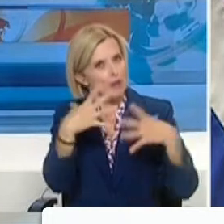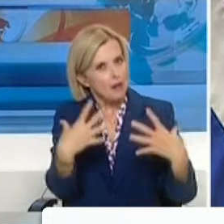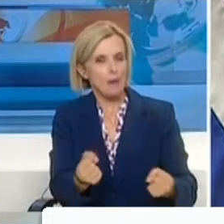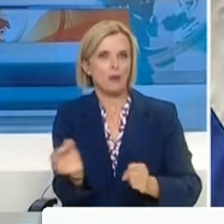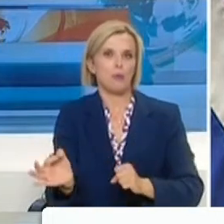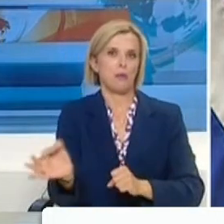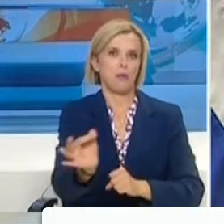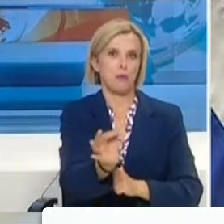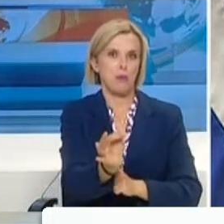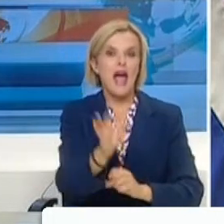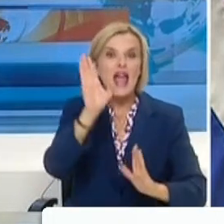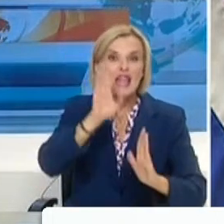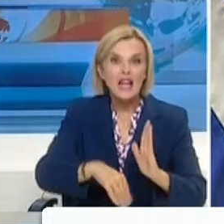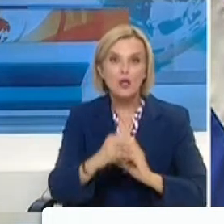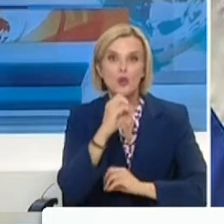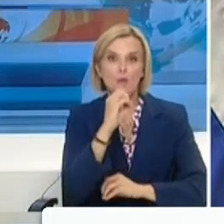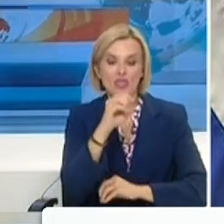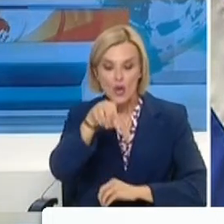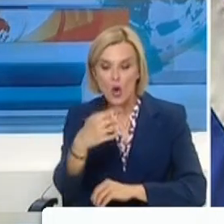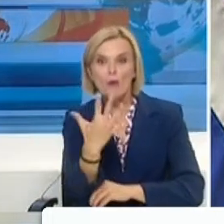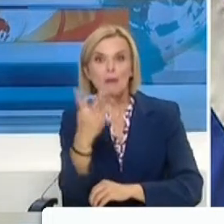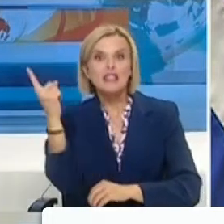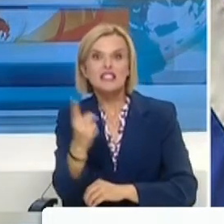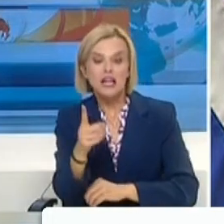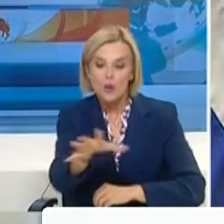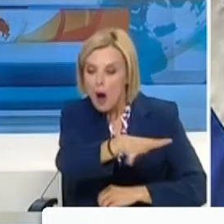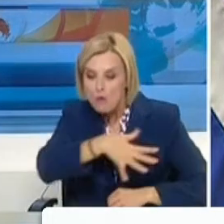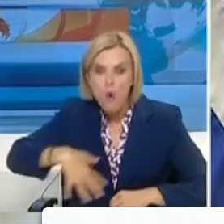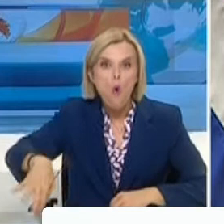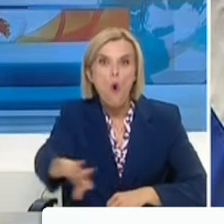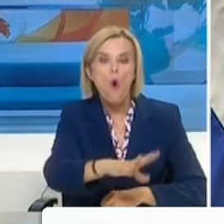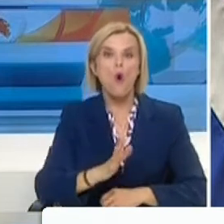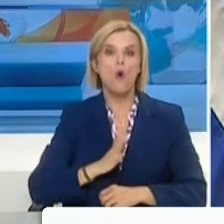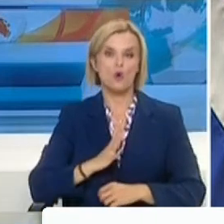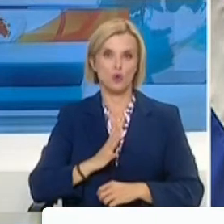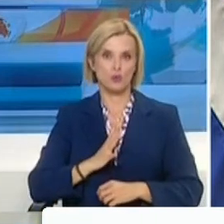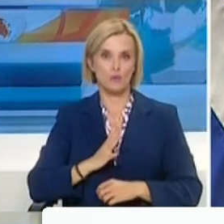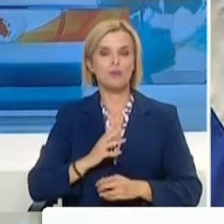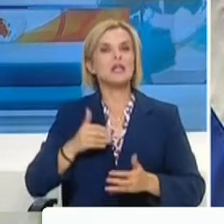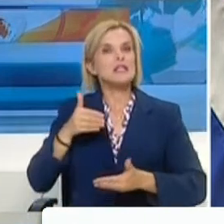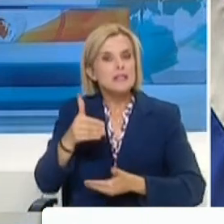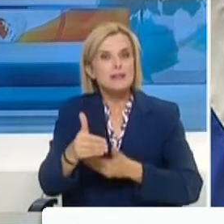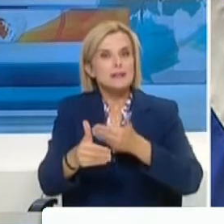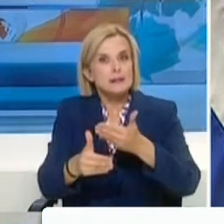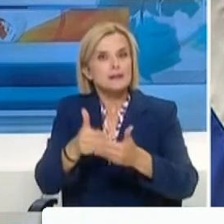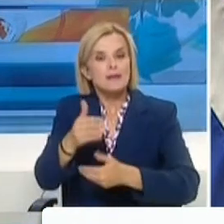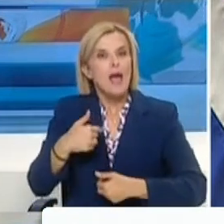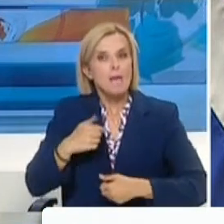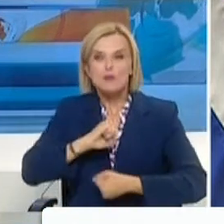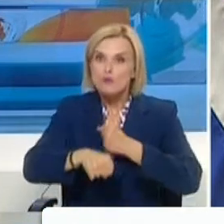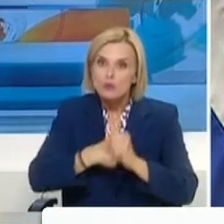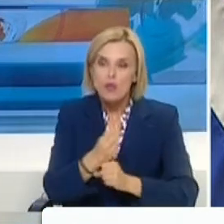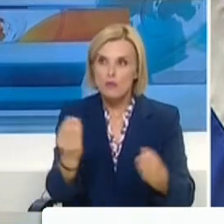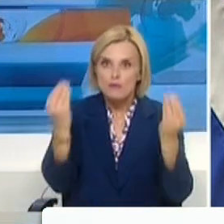ίσως λιγότερο και από το 0,5% του πληθυσμού. Περισσότερα δεδομένα που θα πιστοποιήσουν αυτή την πορεία είναι απαραίτητα. Γι' αυτό το